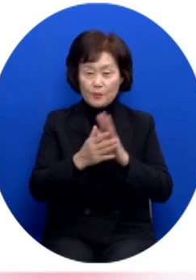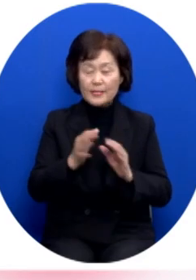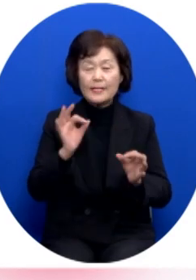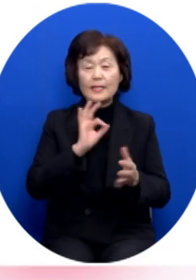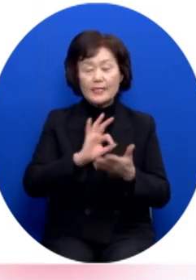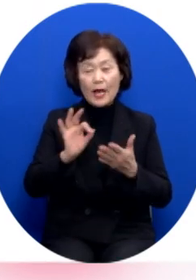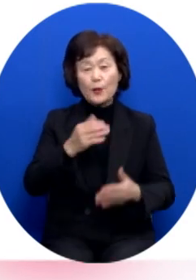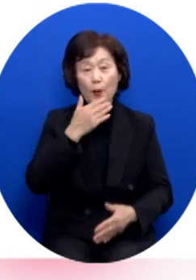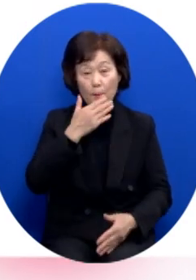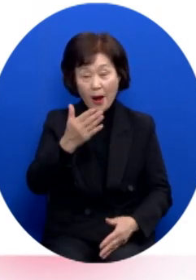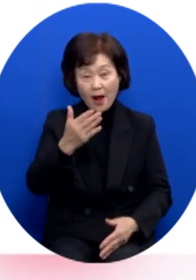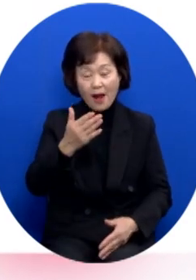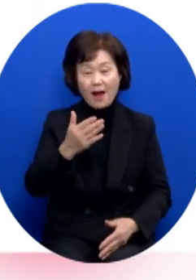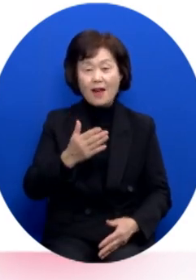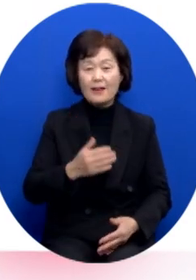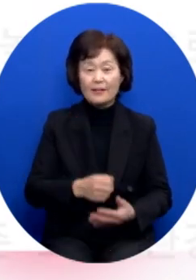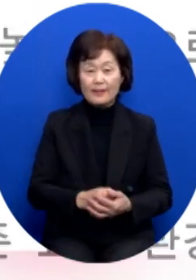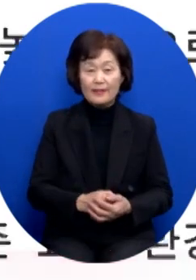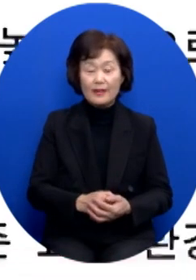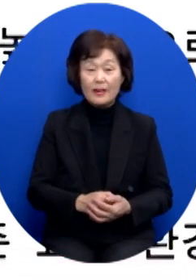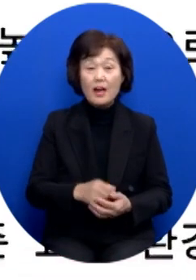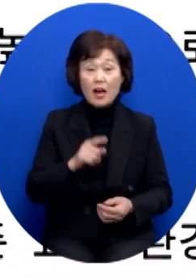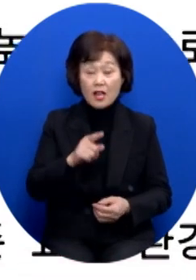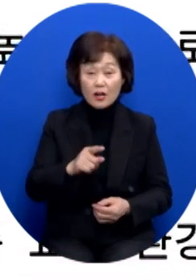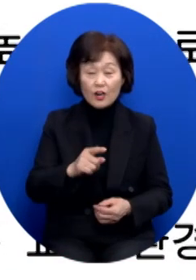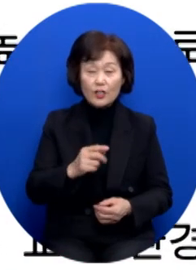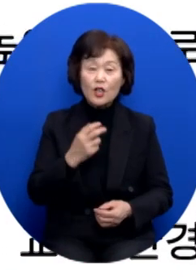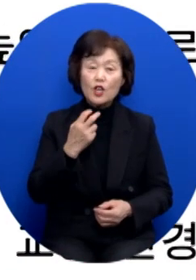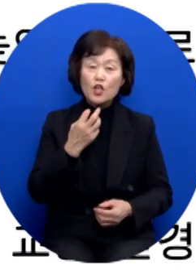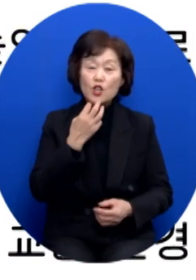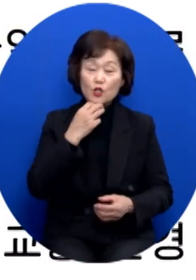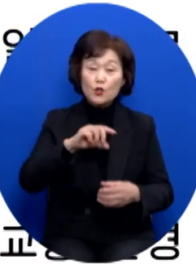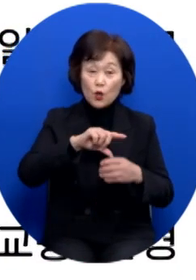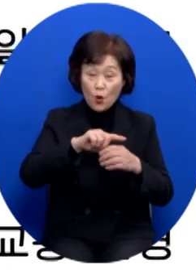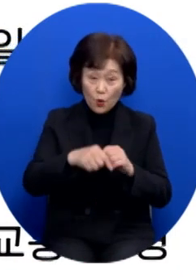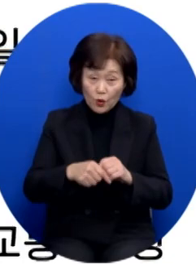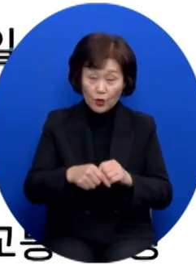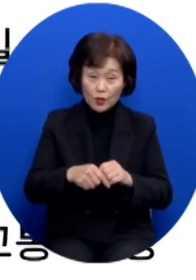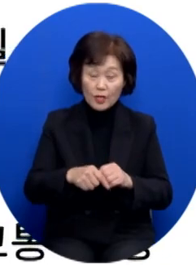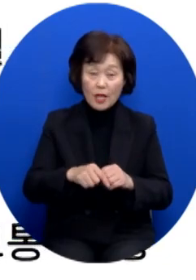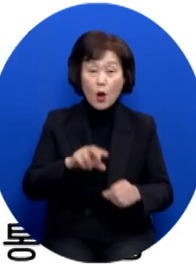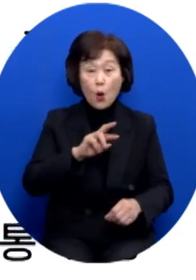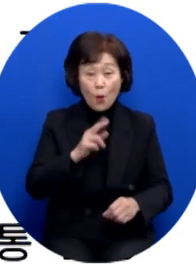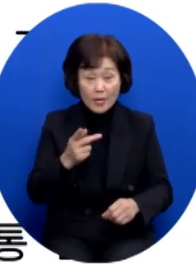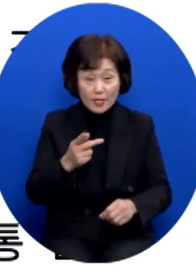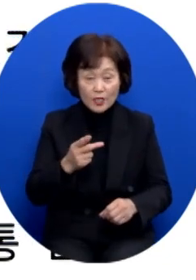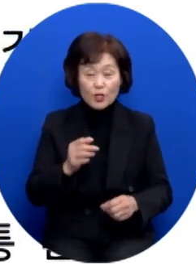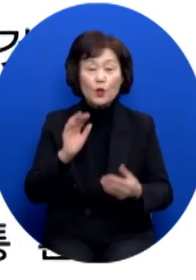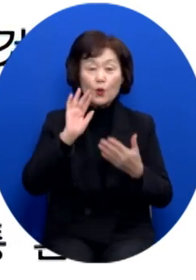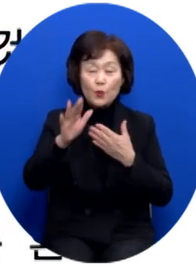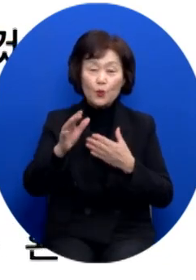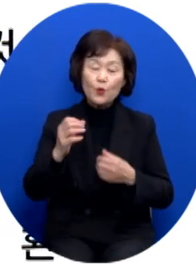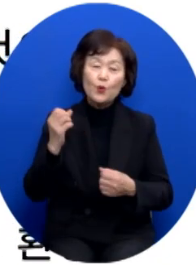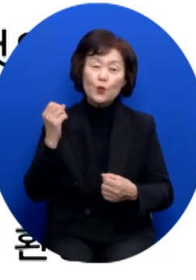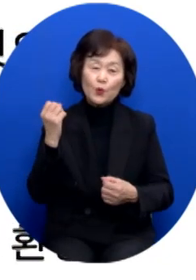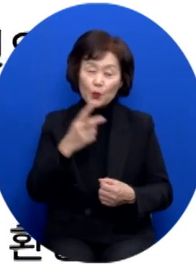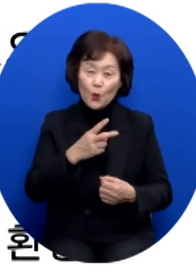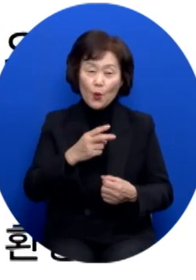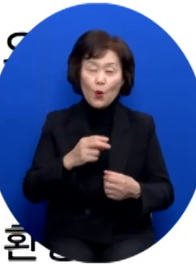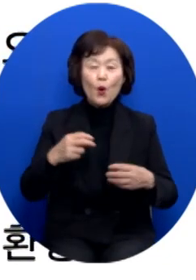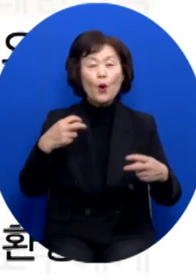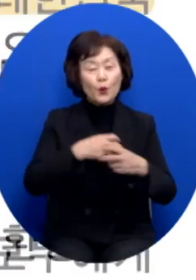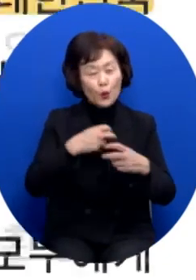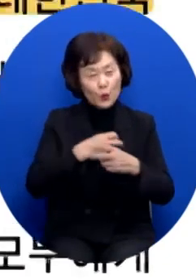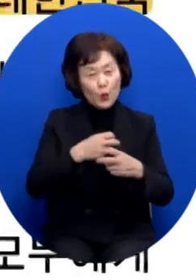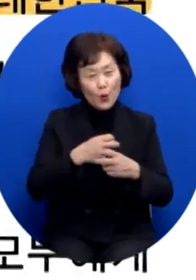정기권입니다. 시는 기후 동행카드가 수도권 통합 환승제 이후 또 한 번 우리나라 교통 분야 혁신을 선도하는